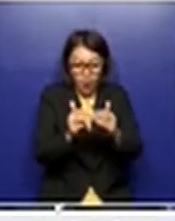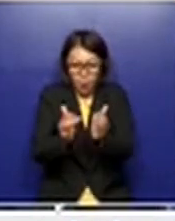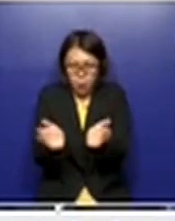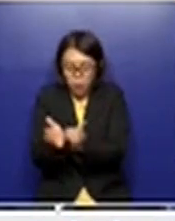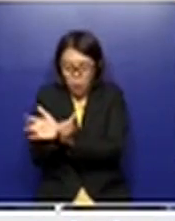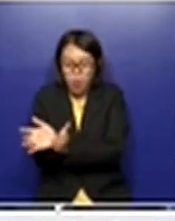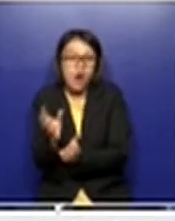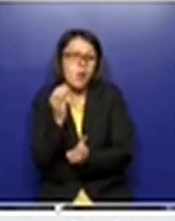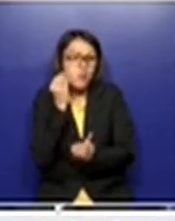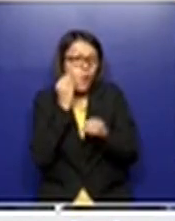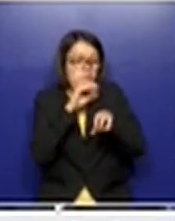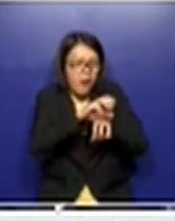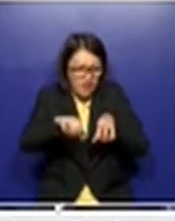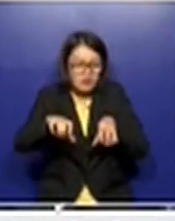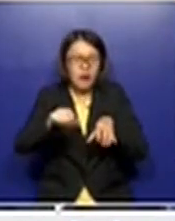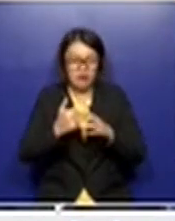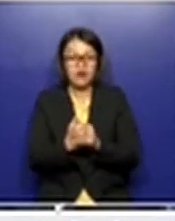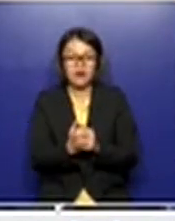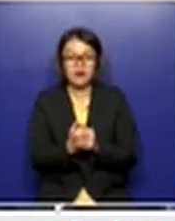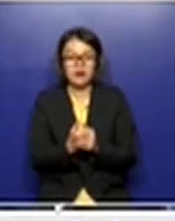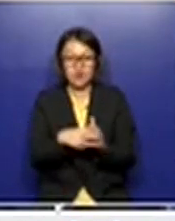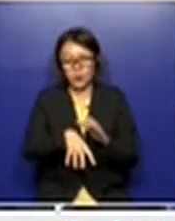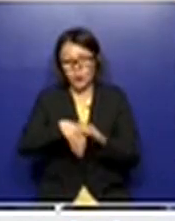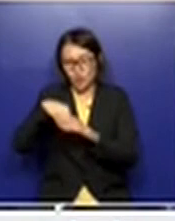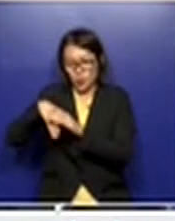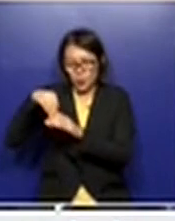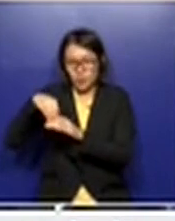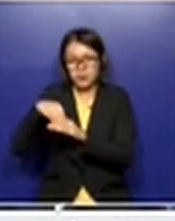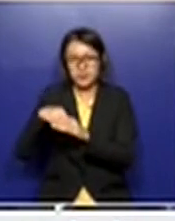มู่บ้านประเทศไทยนี่ยังขาดอยู่ประมาณ